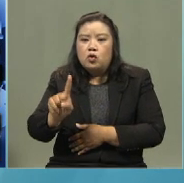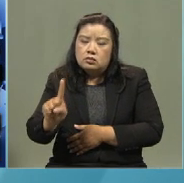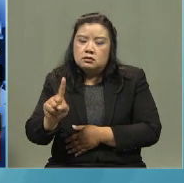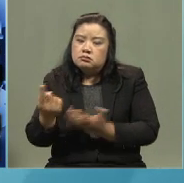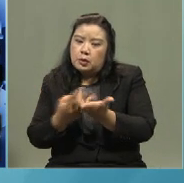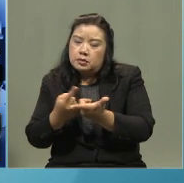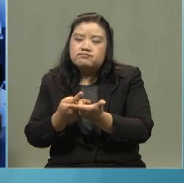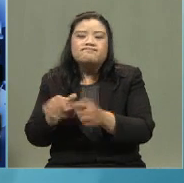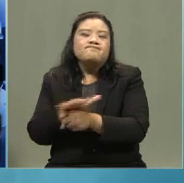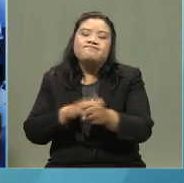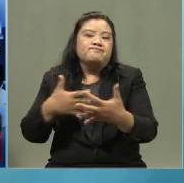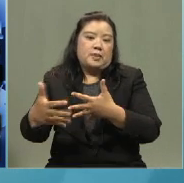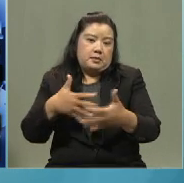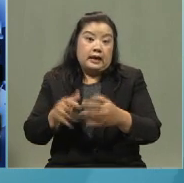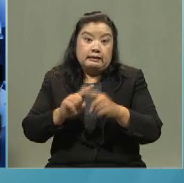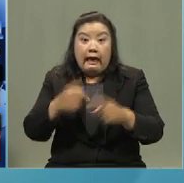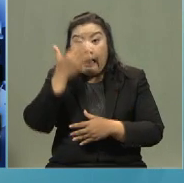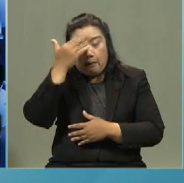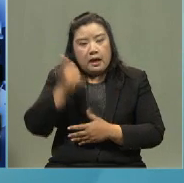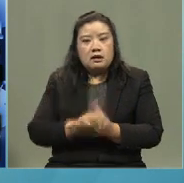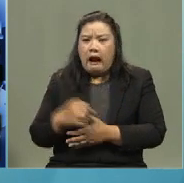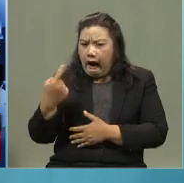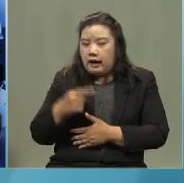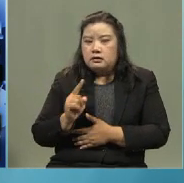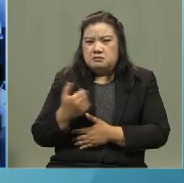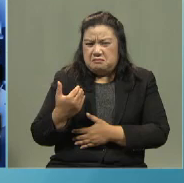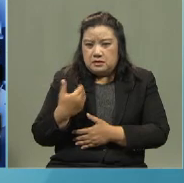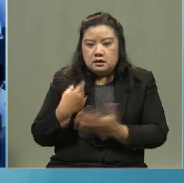อะไรบ้างนิดหน่อยนี้เป็นเรื่องปกติธรรมดาท่านไหนได้ยังอยู่ในตัวเลข1 2 1 2เนี่ยก็ช่วยกันพัฒนาขึ้นมาให้ได้นะครับตอนนี้เราจะได้มั่นใจว่าทุกๆร้านไม่ได้ประเมินเรื่องอื่นในประเมินเรื่องของความสะอาดเรื่องของเกี่ยวข้องกับการที่เราจะสู้โควิชเนี้ย